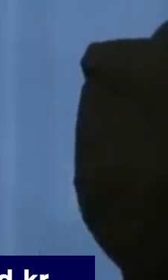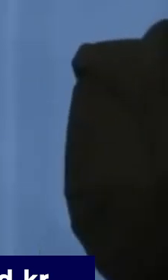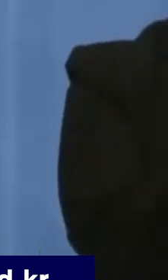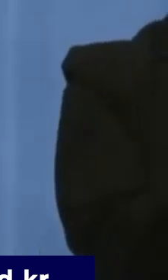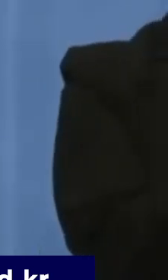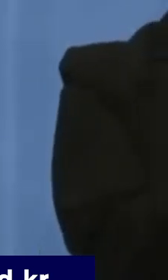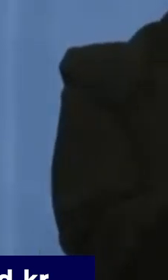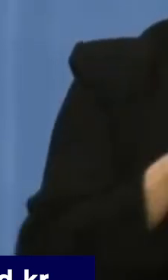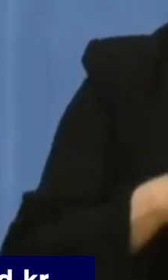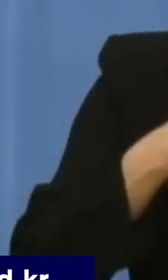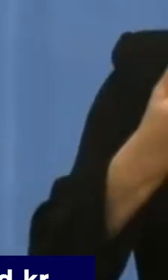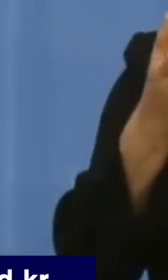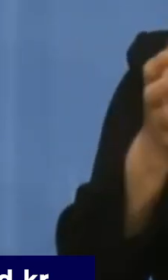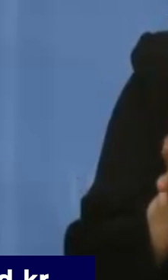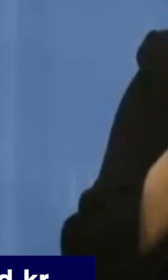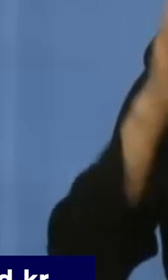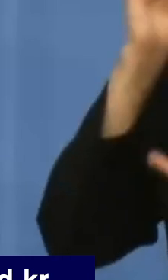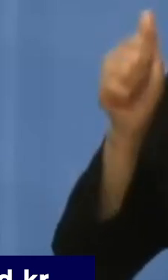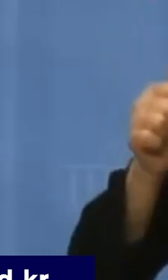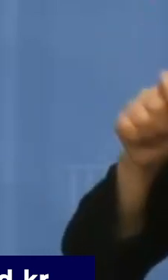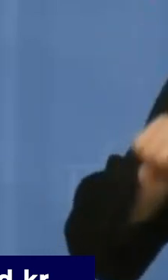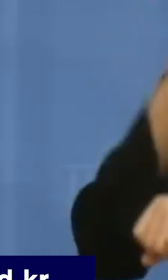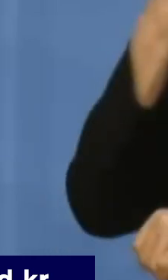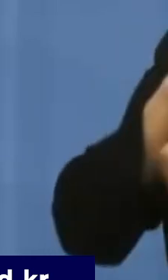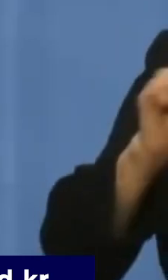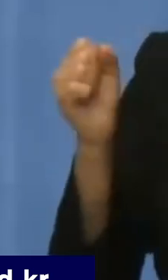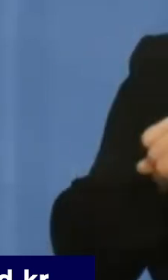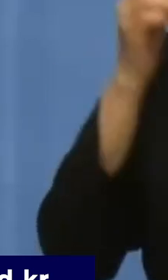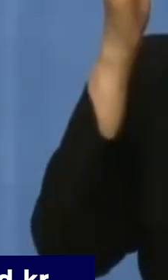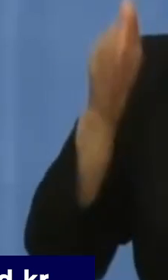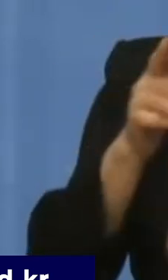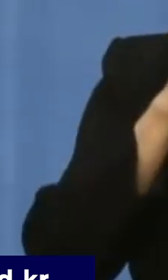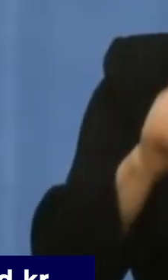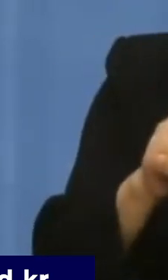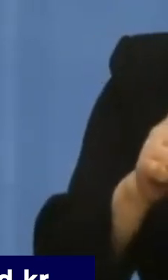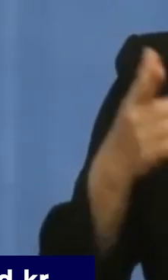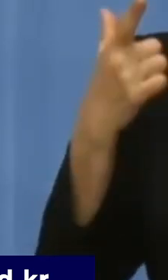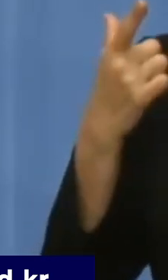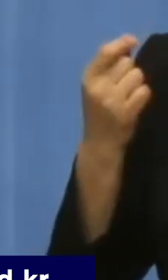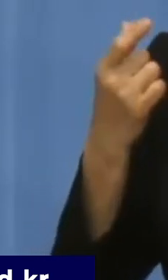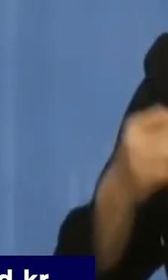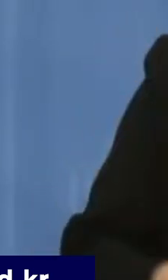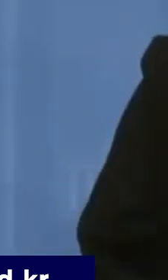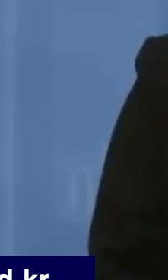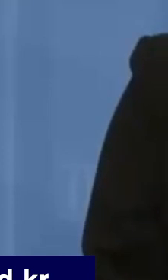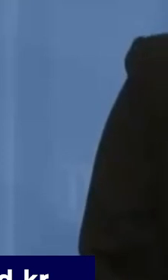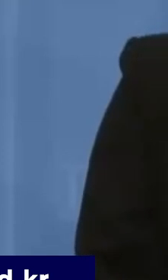더불어민주당과 정의당 또한 김건희 특검은 주가 조작 의혹에 집중하자는데 이견이 없는 것으로